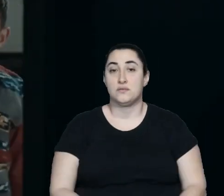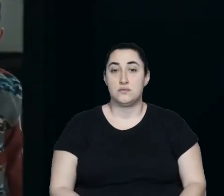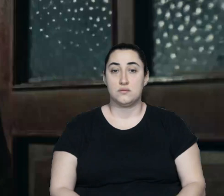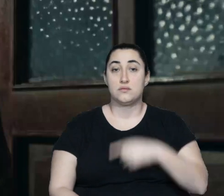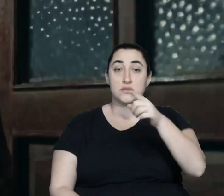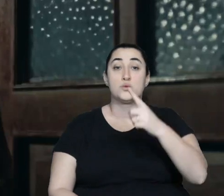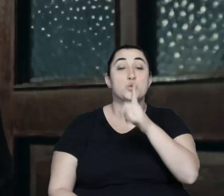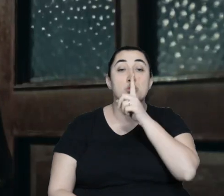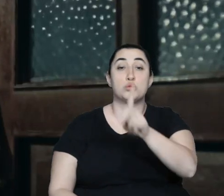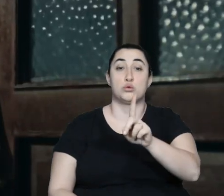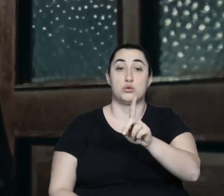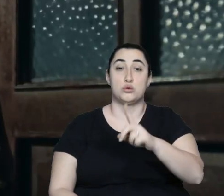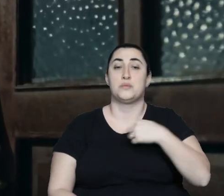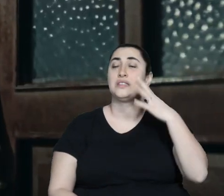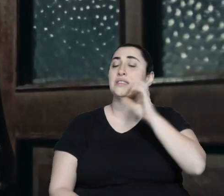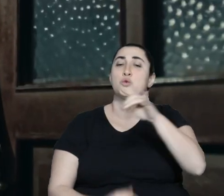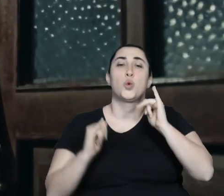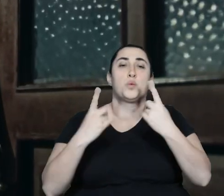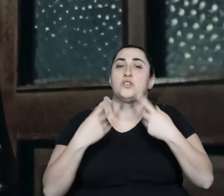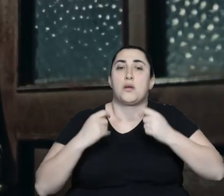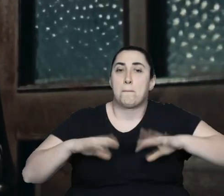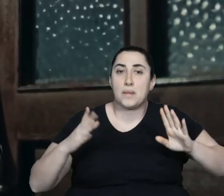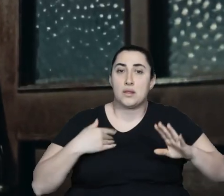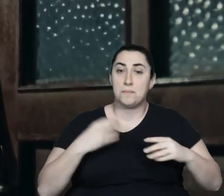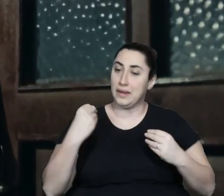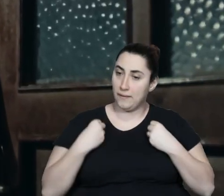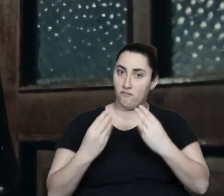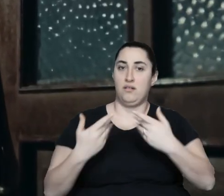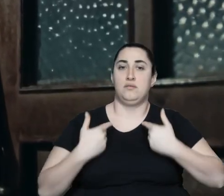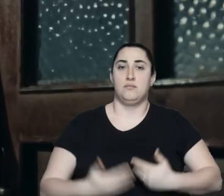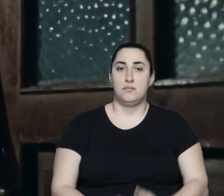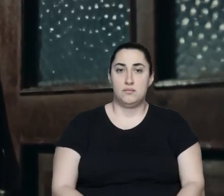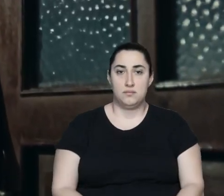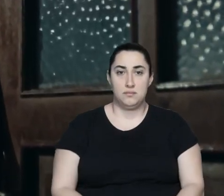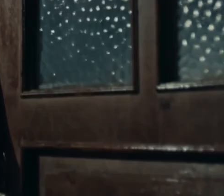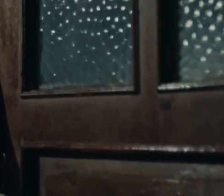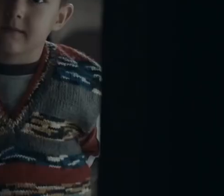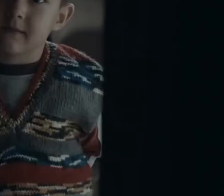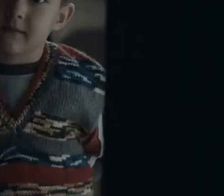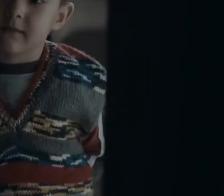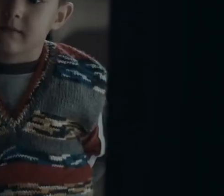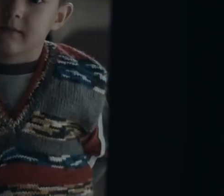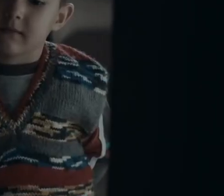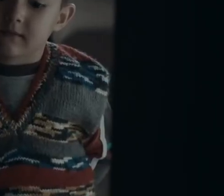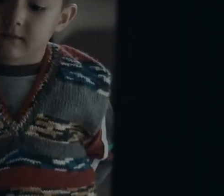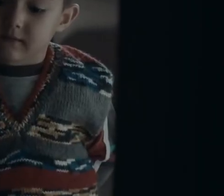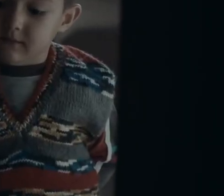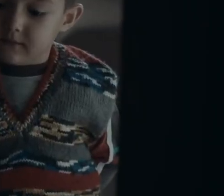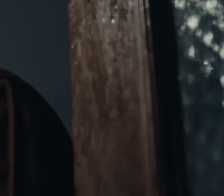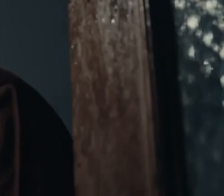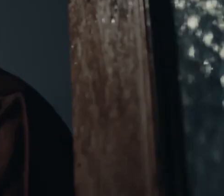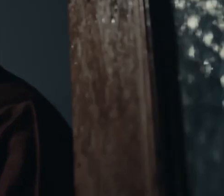Sen yeter ki dilini tut. Ben kimseye kötülük yapmadım. Tam tersi iyilik yaptım. İbrahim 4-5 yaşlarında kapıdan